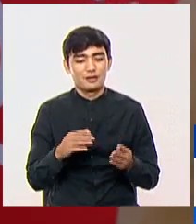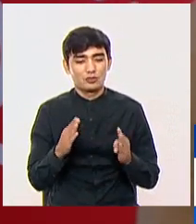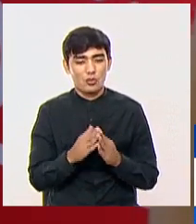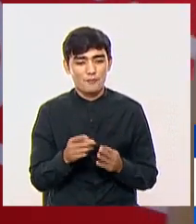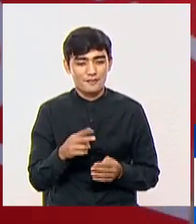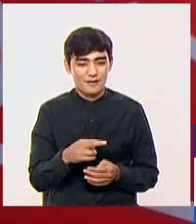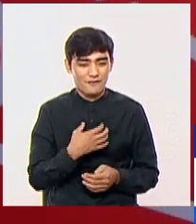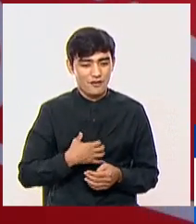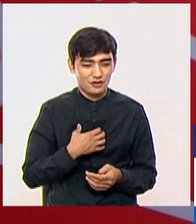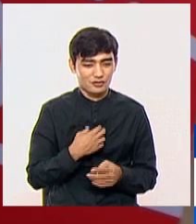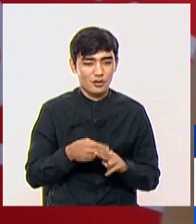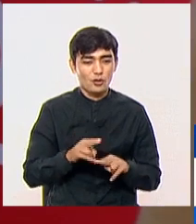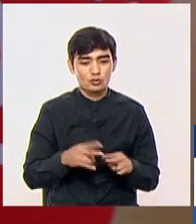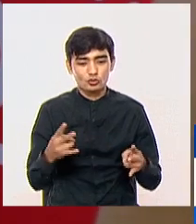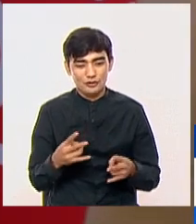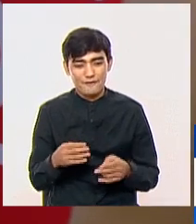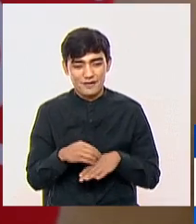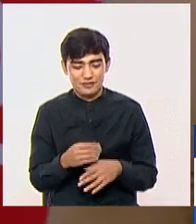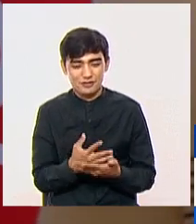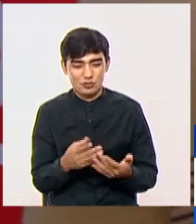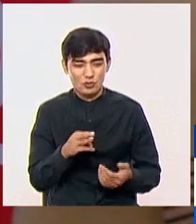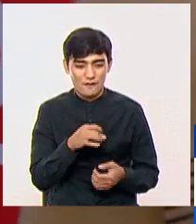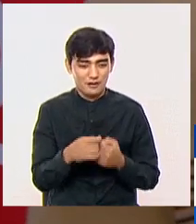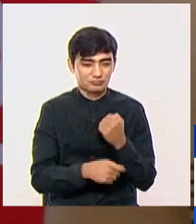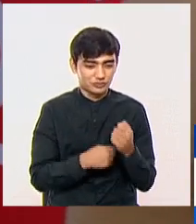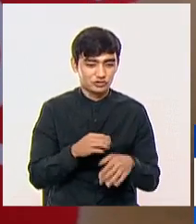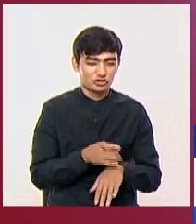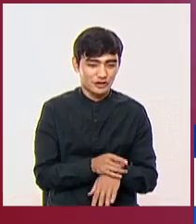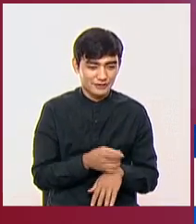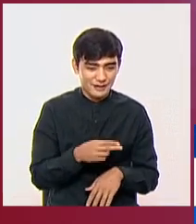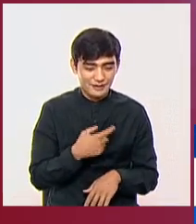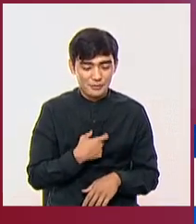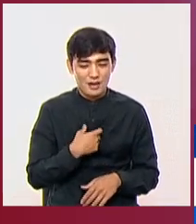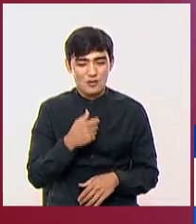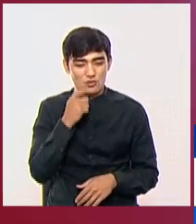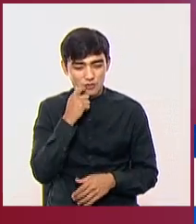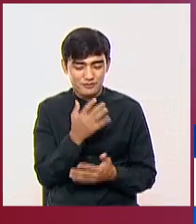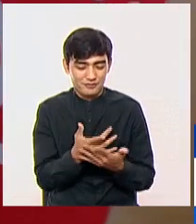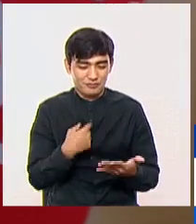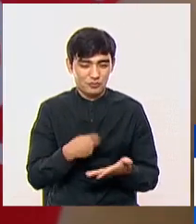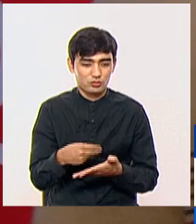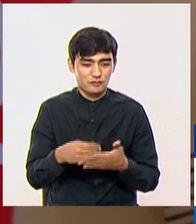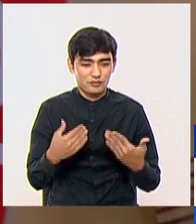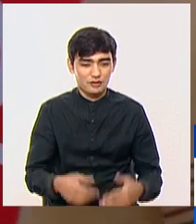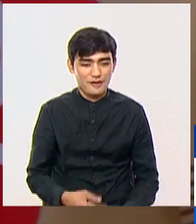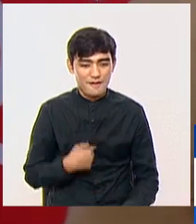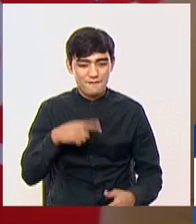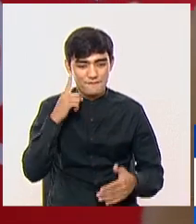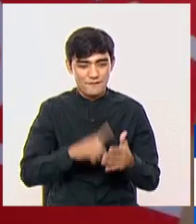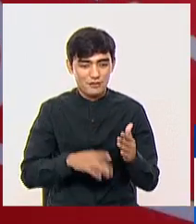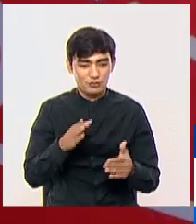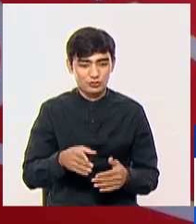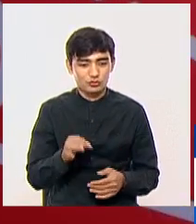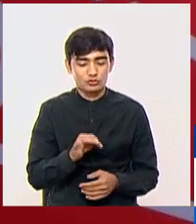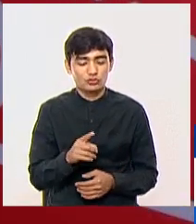эти, которые нужны вещи, товары, часы для себя и кроссовки, много чего. Теперь буду верить